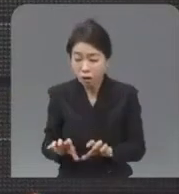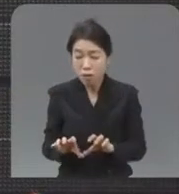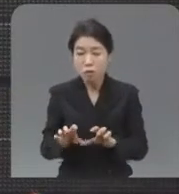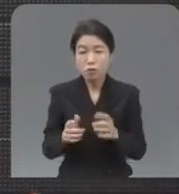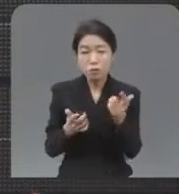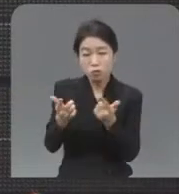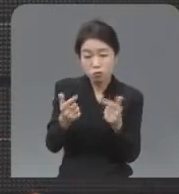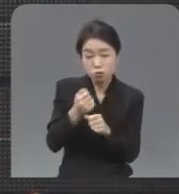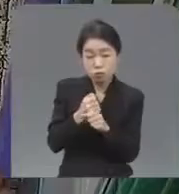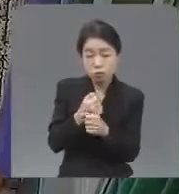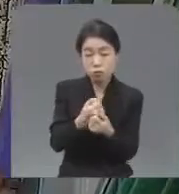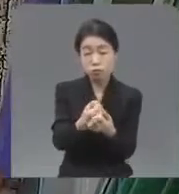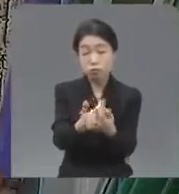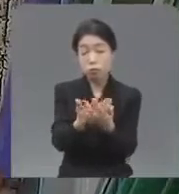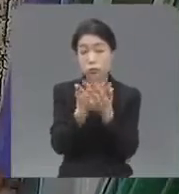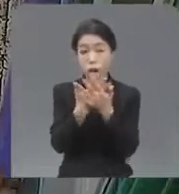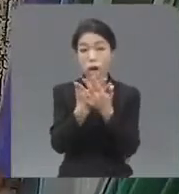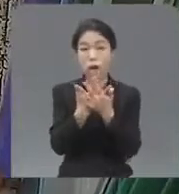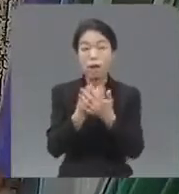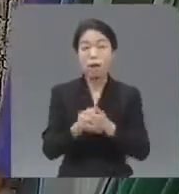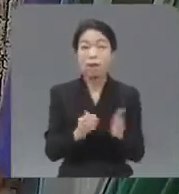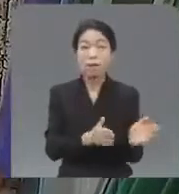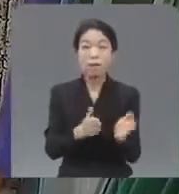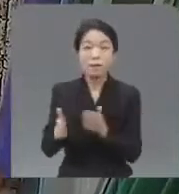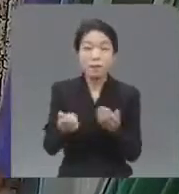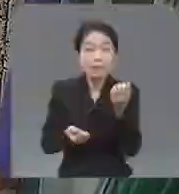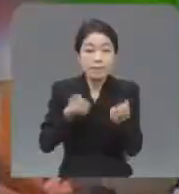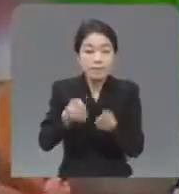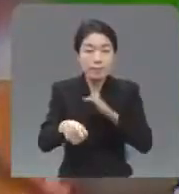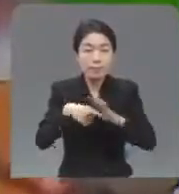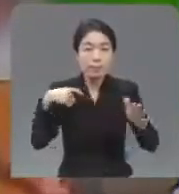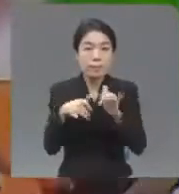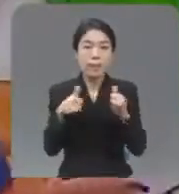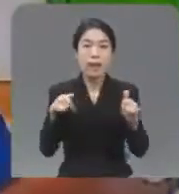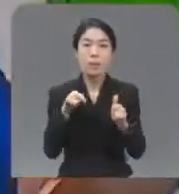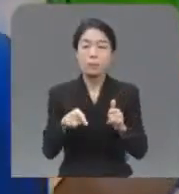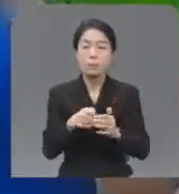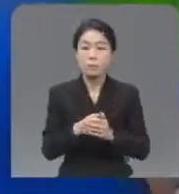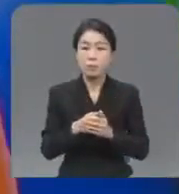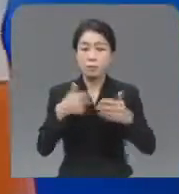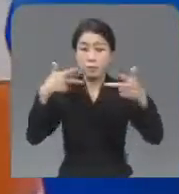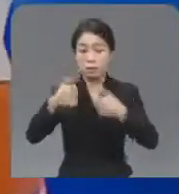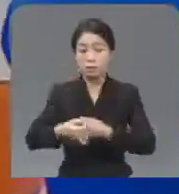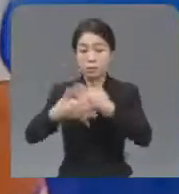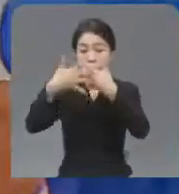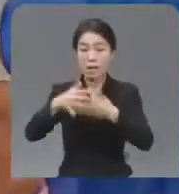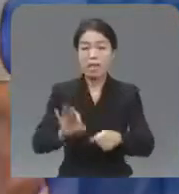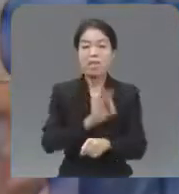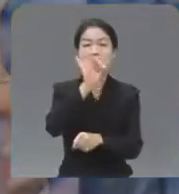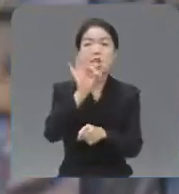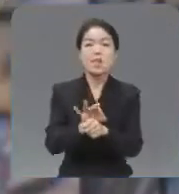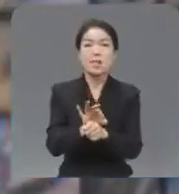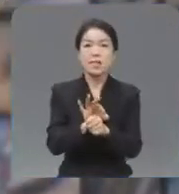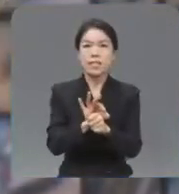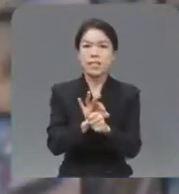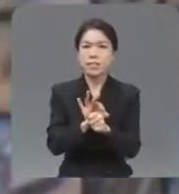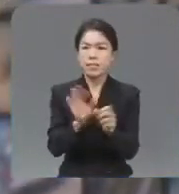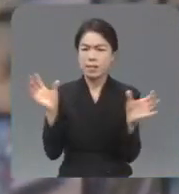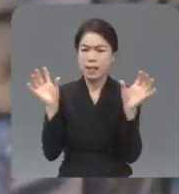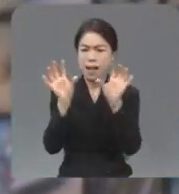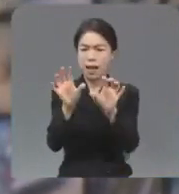서서히 복원됩니다. 이번엔 자전거 절도범입니다. CCTV 영상 10시간치를 한 화면에